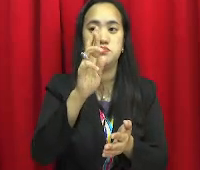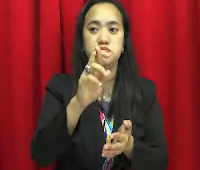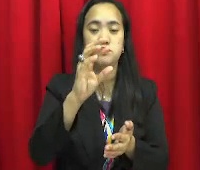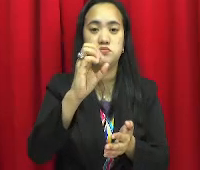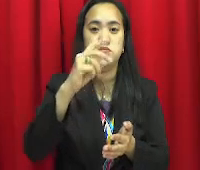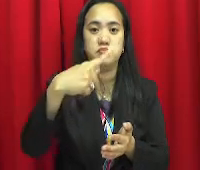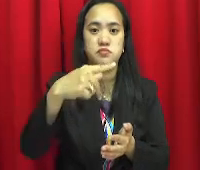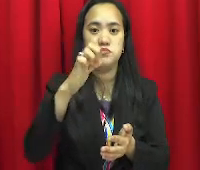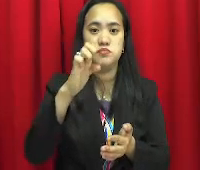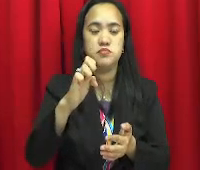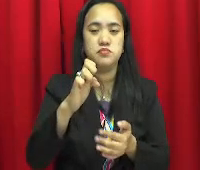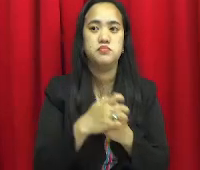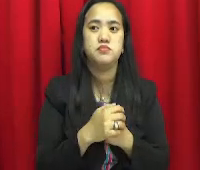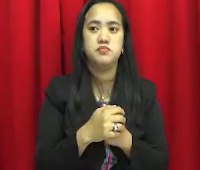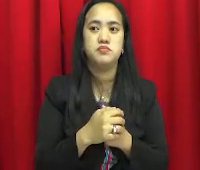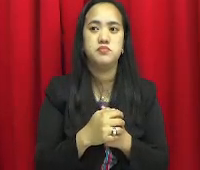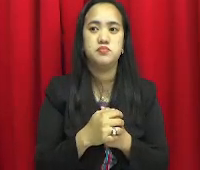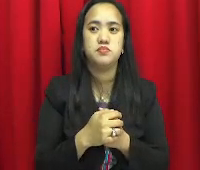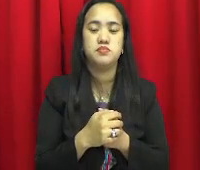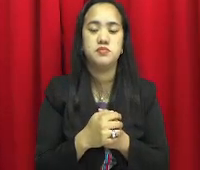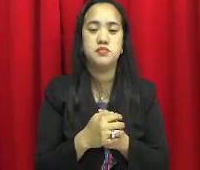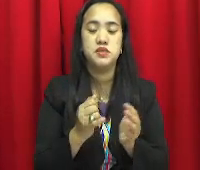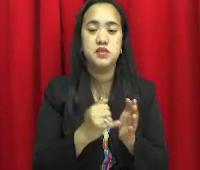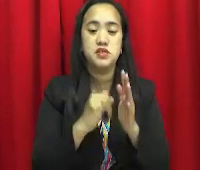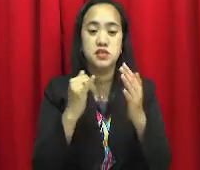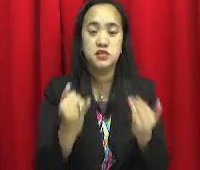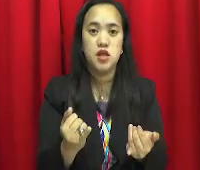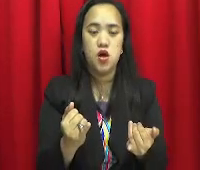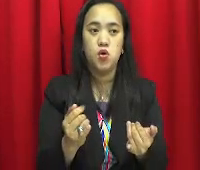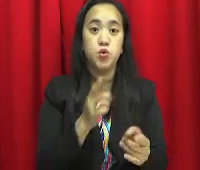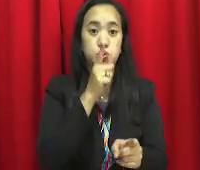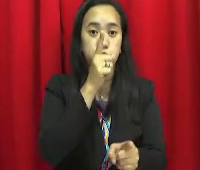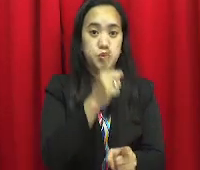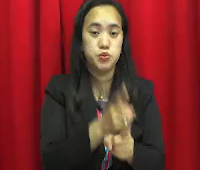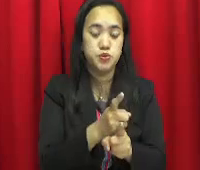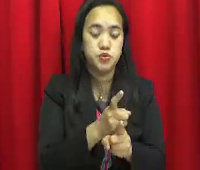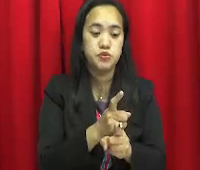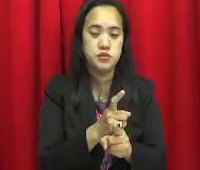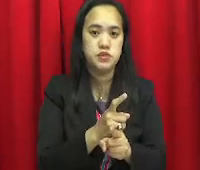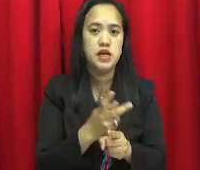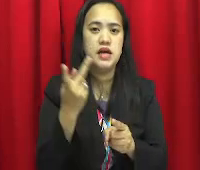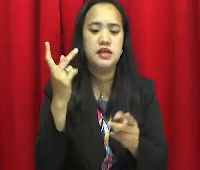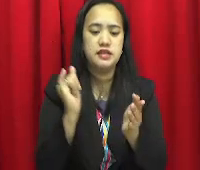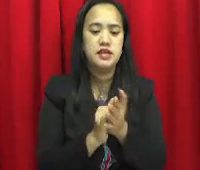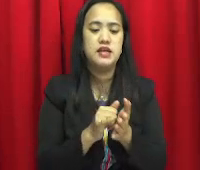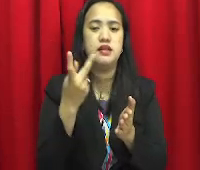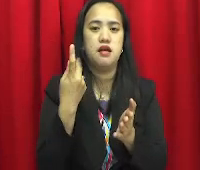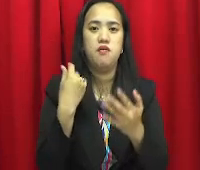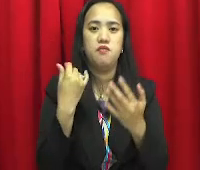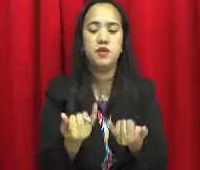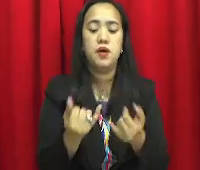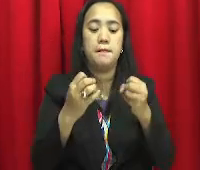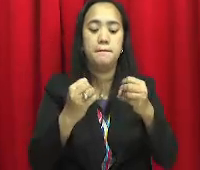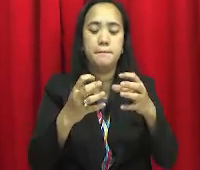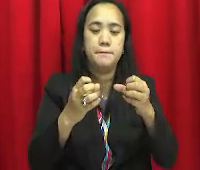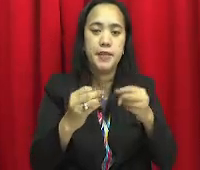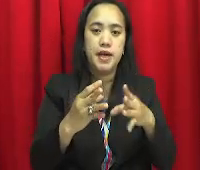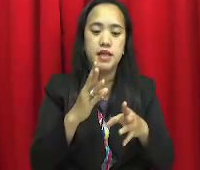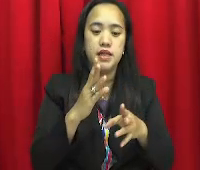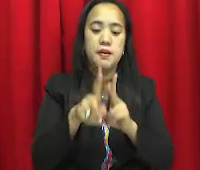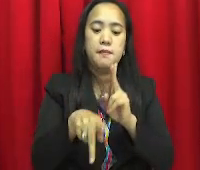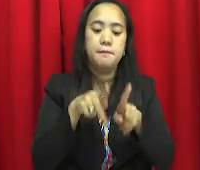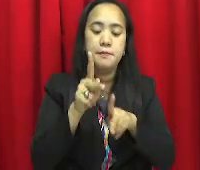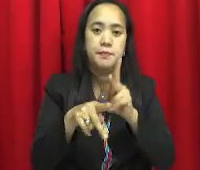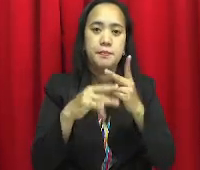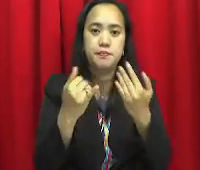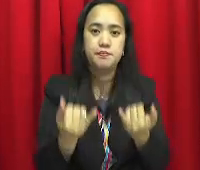know, I'm just telling you the truth, no? Facts. Nangyayari po ito. Ang dami nang nangyayaring ganito. Sabi ko nga po sa inyo, I